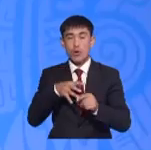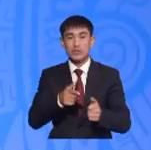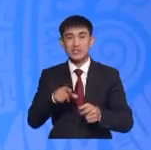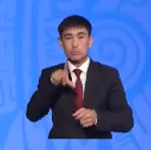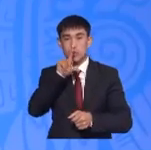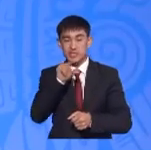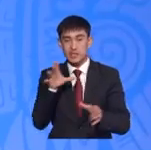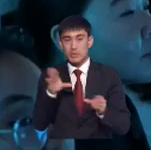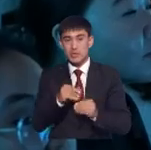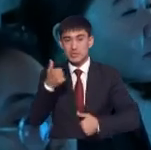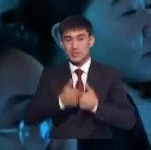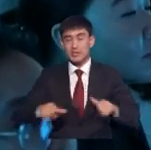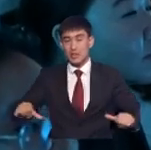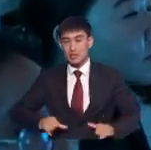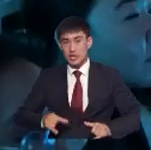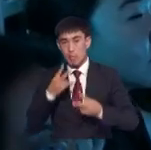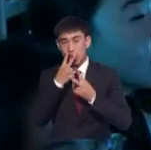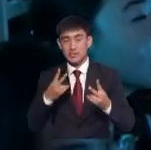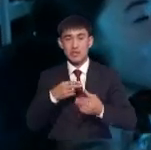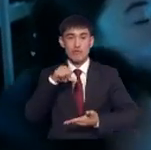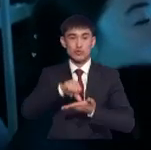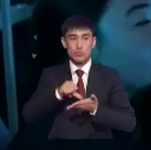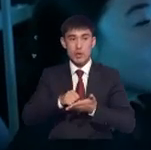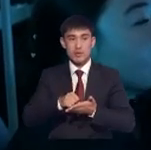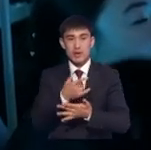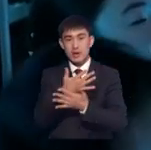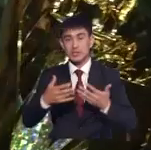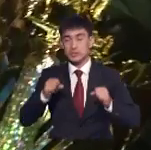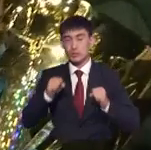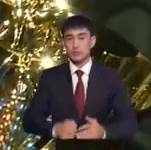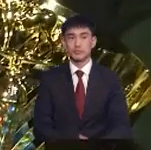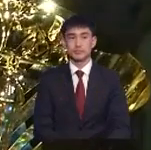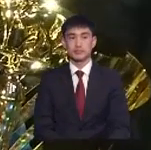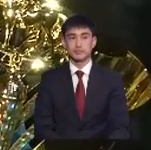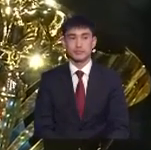лошадях, народные игры, а также показательные выступления по этническим видам спорта.